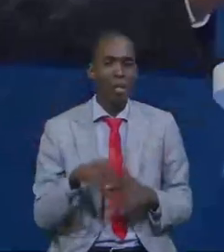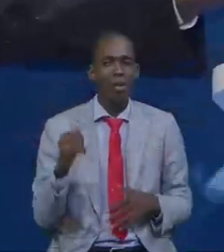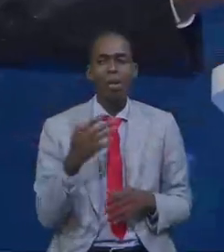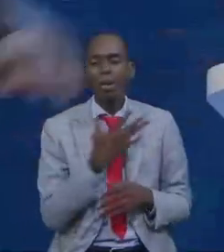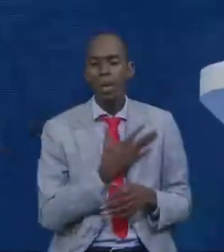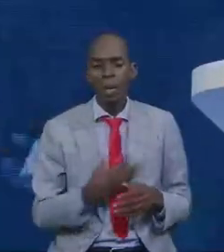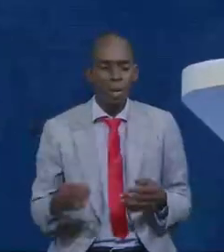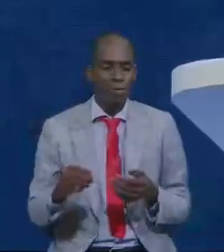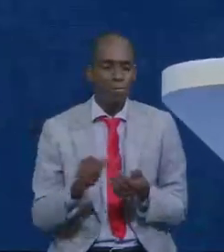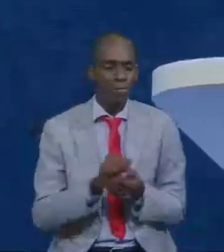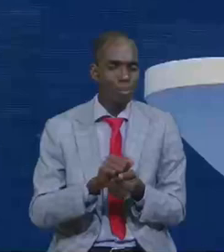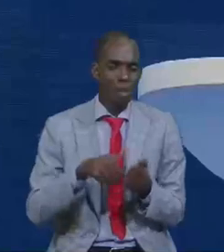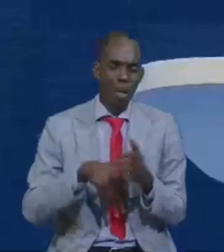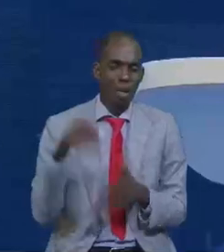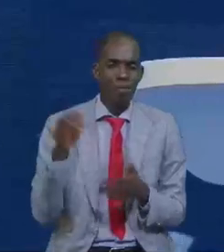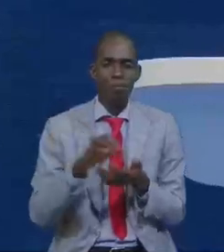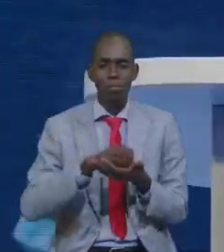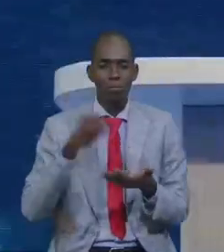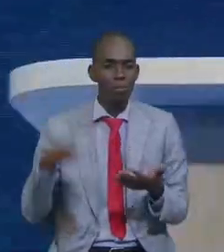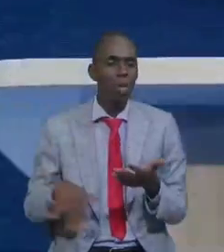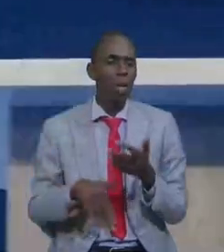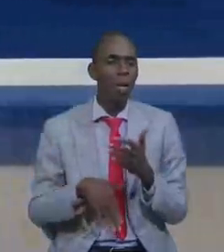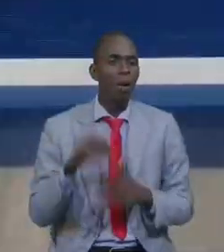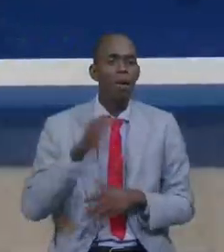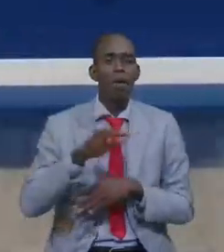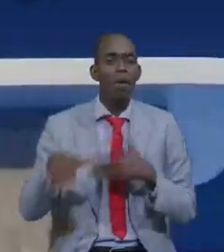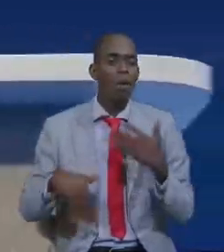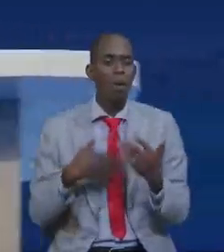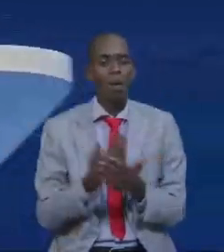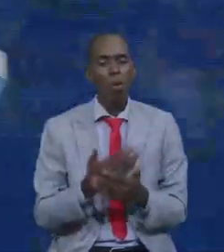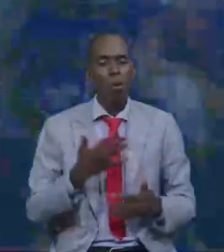efface pour toujours toutes mes iniquités.